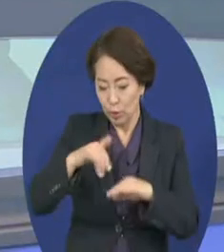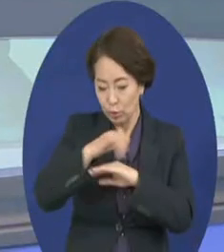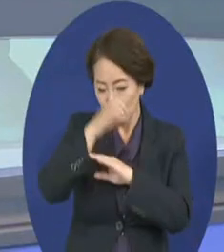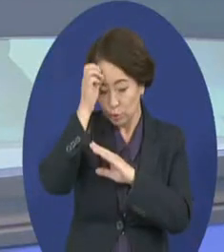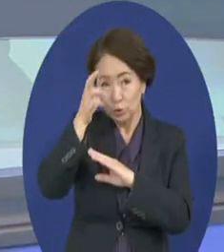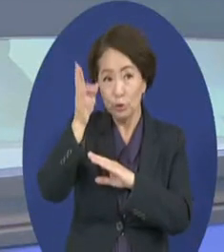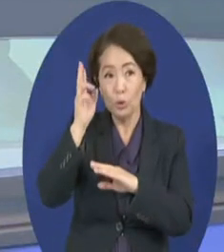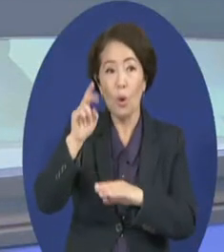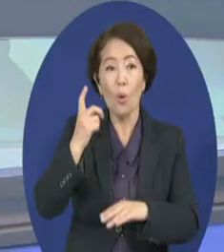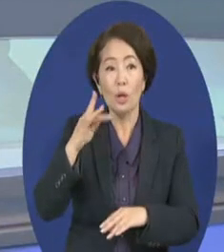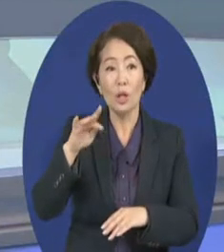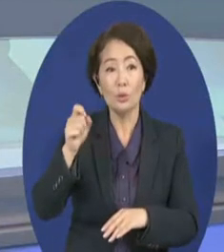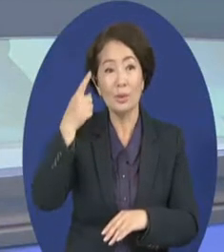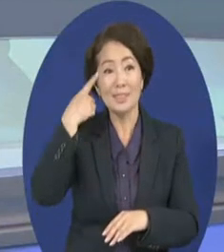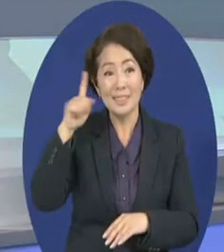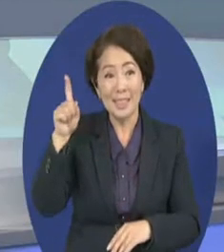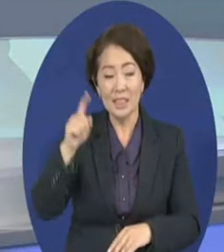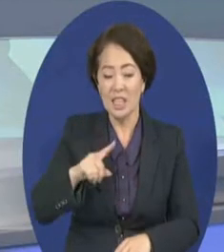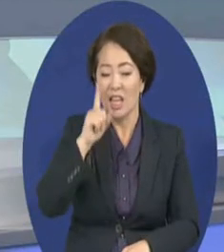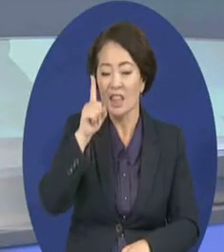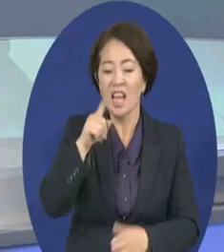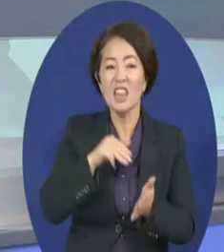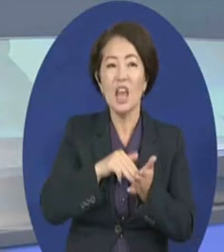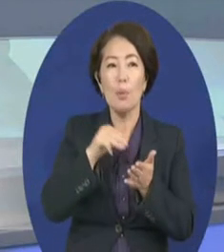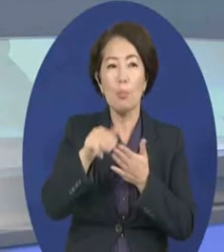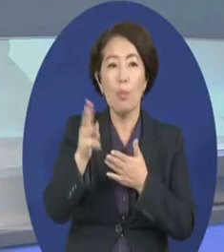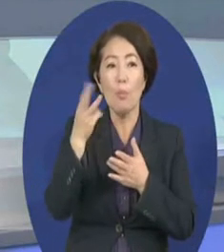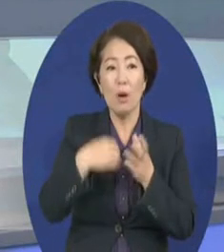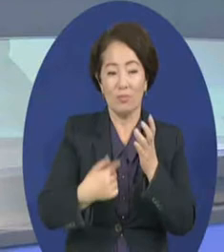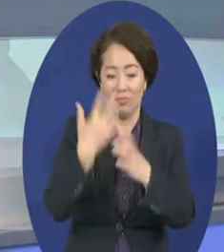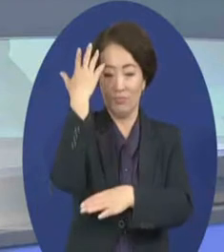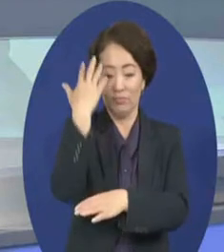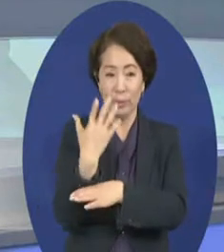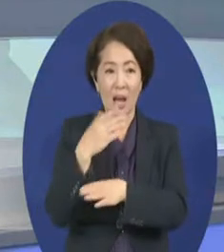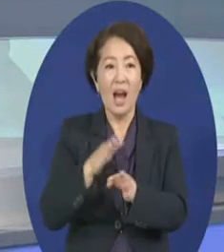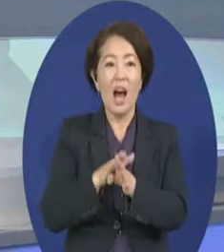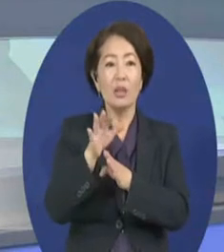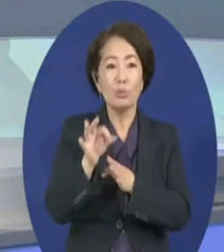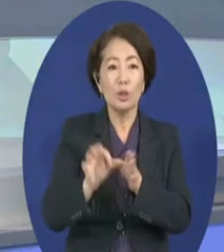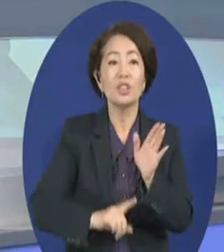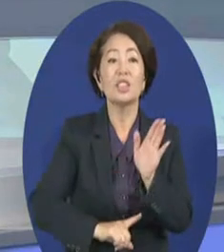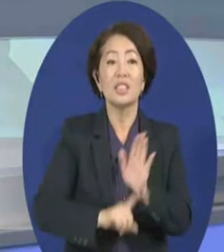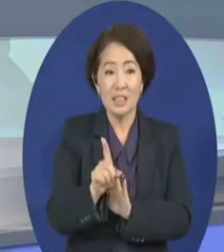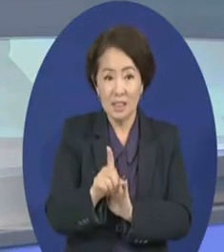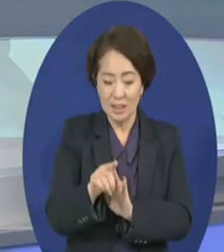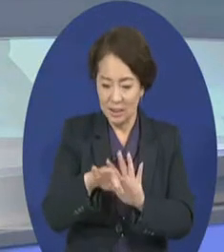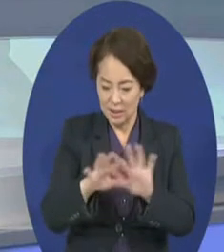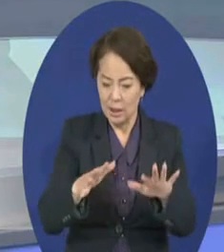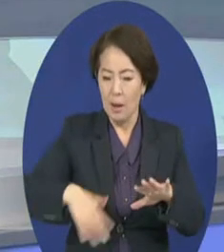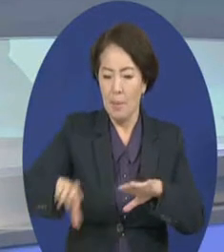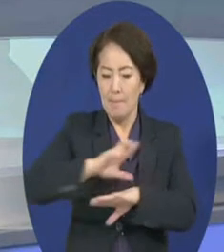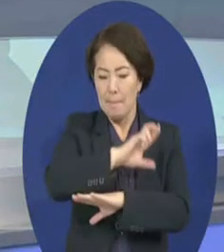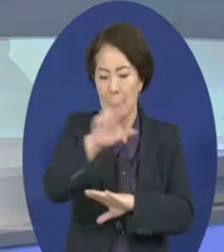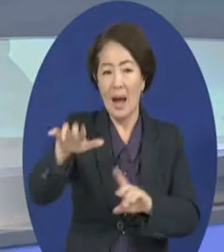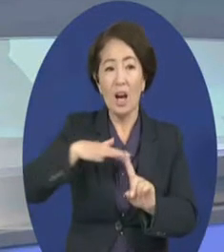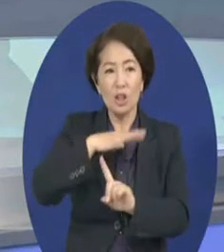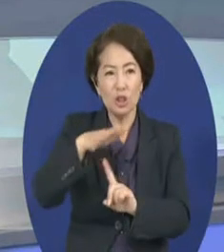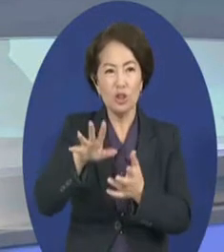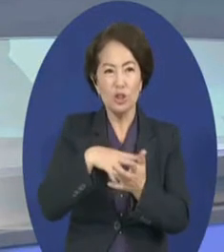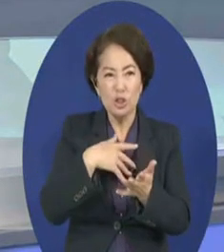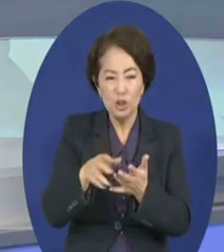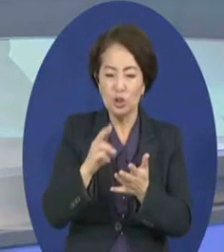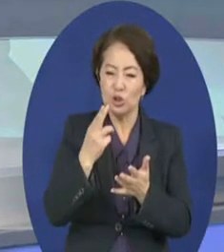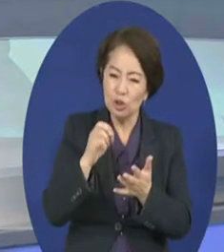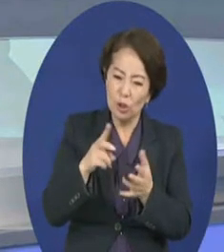Монгол Улсын ерөнхийлөгч хүрэлцэхийн санаачилсан тэр бүмэд үндэсний хөдөлгөөний иху албан ёсоор эхэллээ. Ерөнхийлөгч байгаль орчны дөрөв дэх сүлжилт, шар шорон шуурхтай